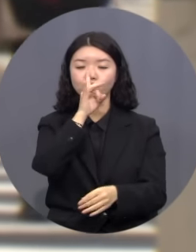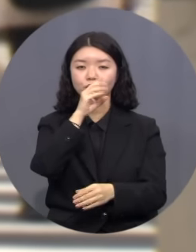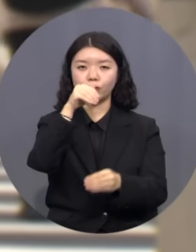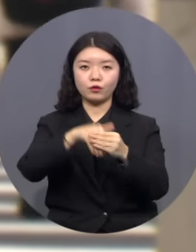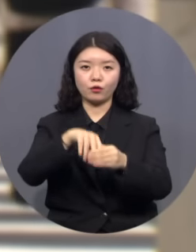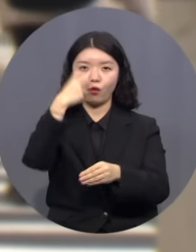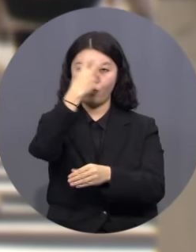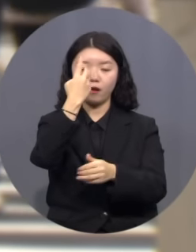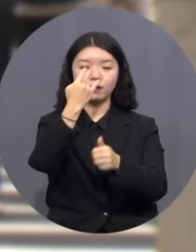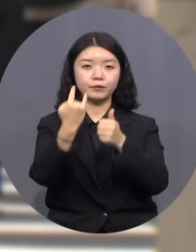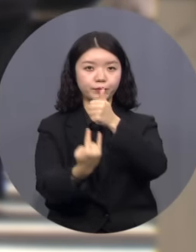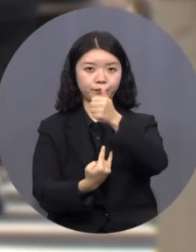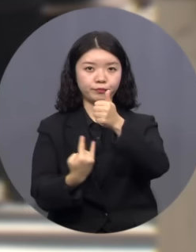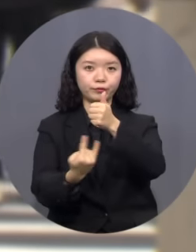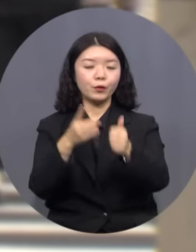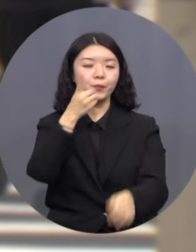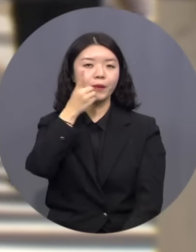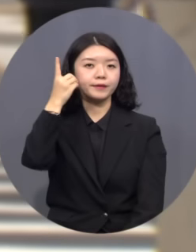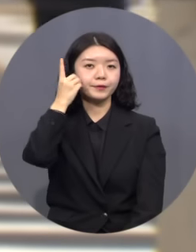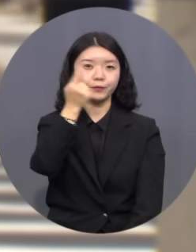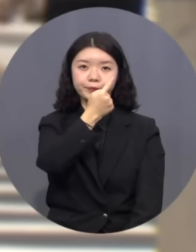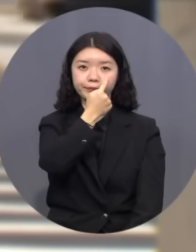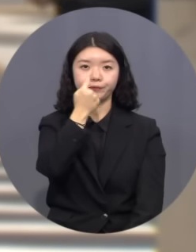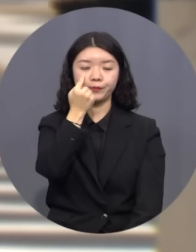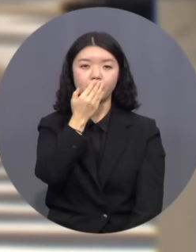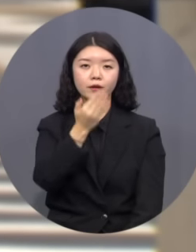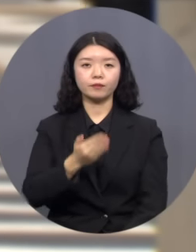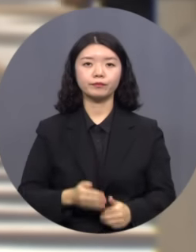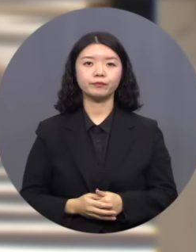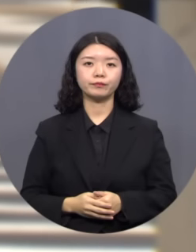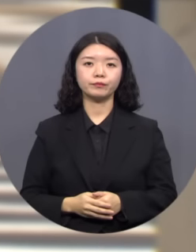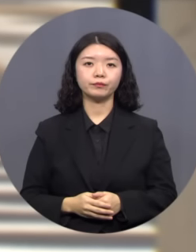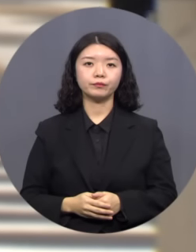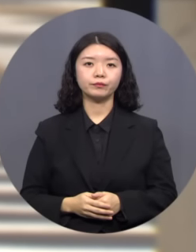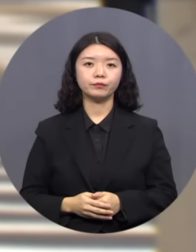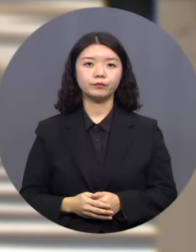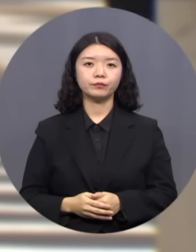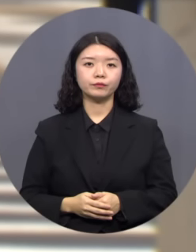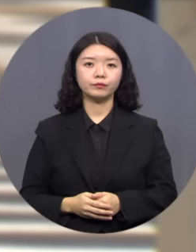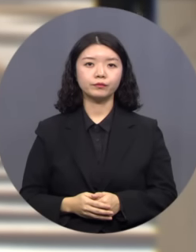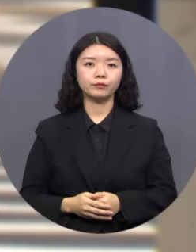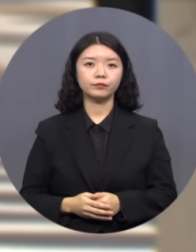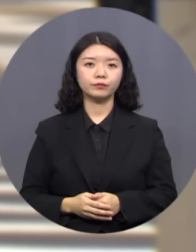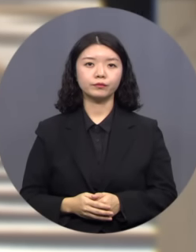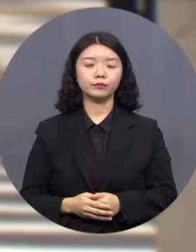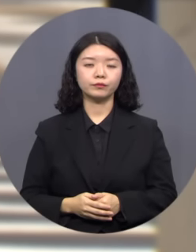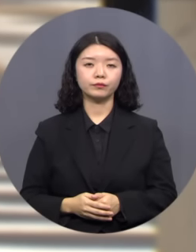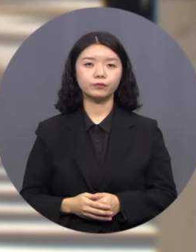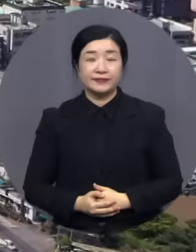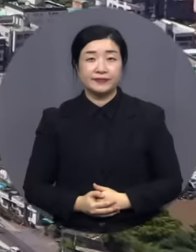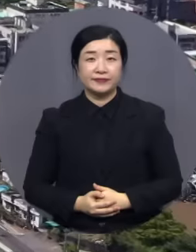선거 여론조사 심의위원회 홈페이지에서 확인할 수 있습니다 MBC 뉴스